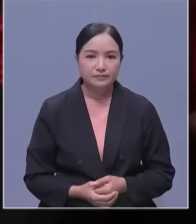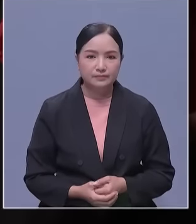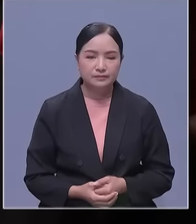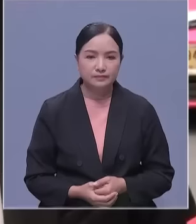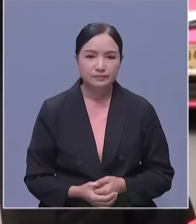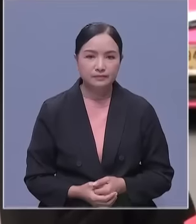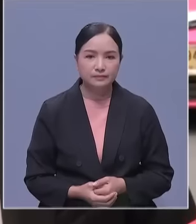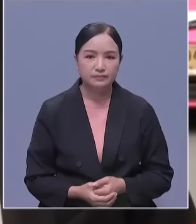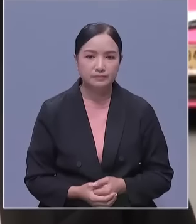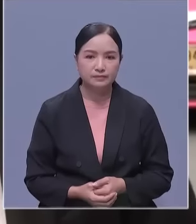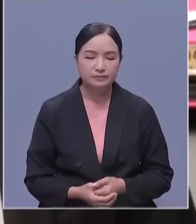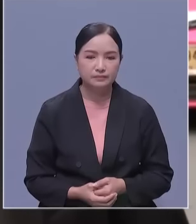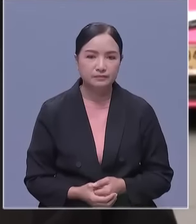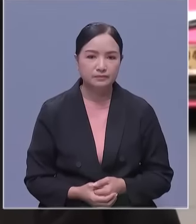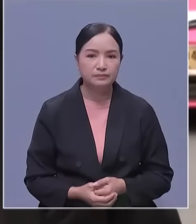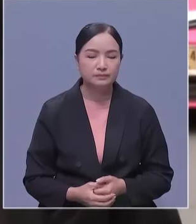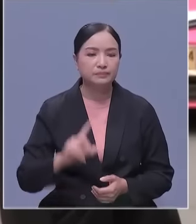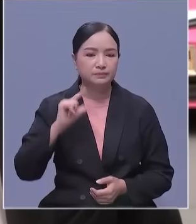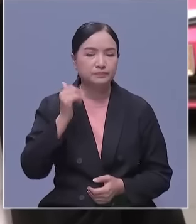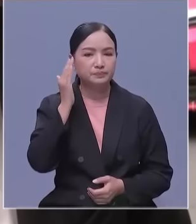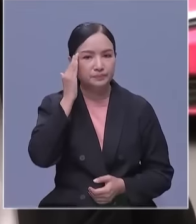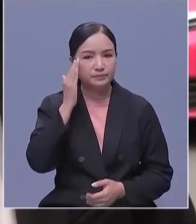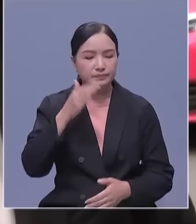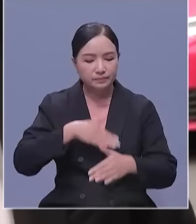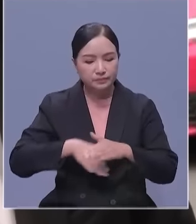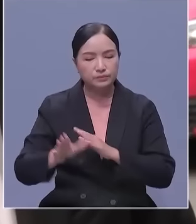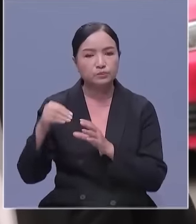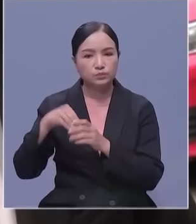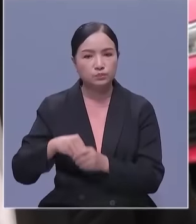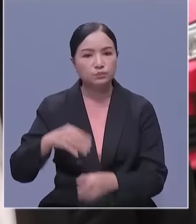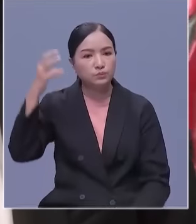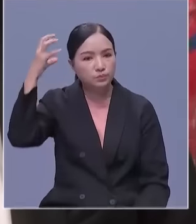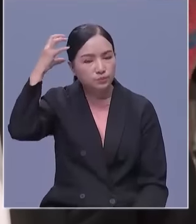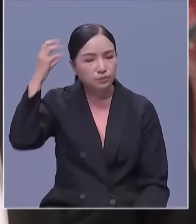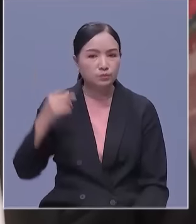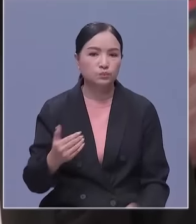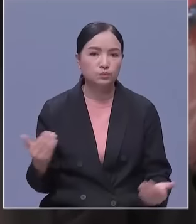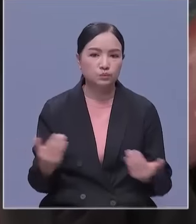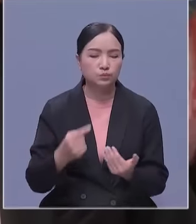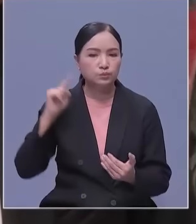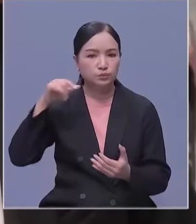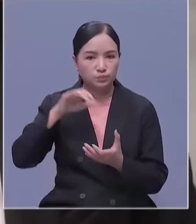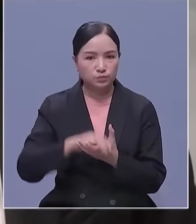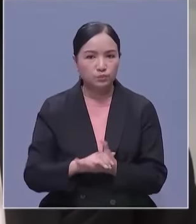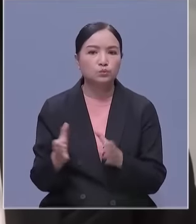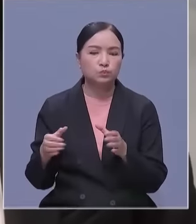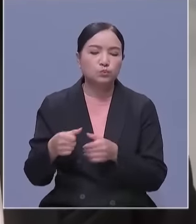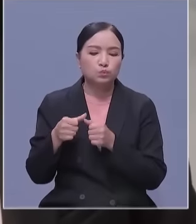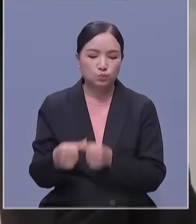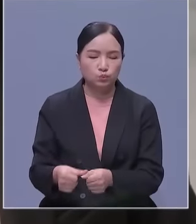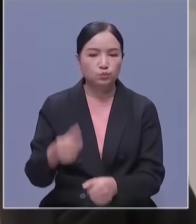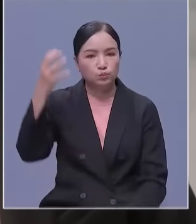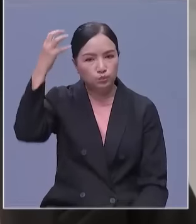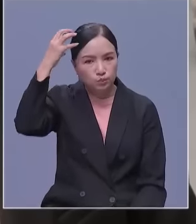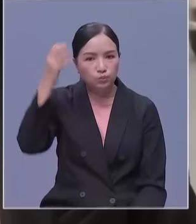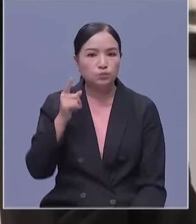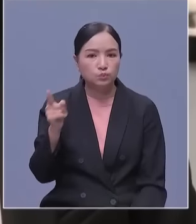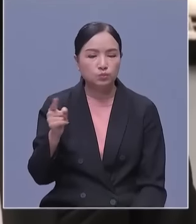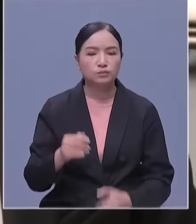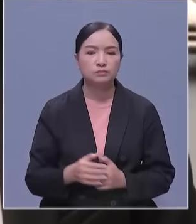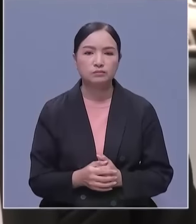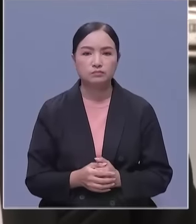รู้สึกคุณแม่ทราบว่าเขาหนีไปอยู่ที่ลาวนะฮะเพราะว่าลูกภรรยาเขาอยู่ที่ลาวชุดนึง เขาก็เขียน